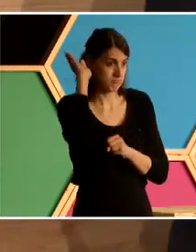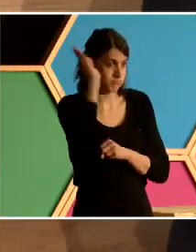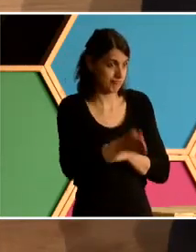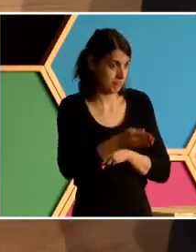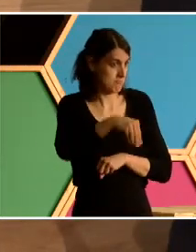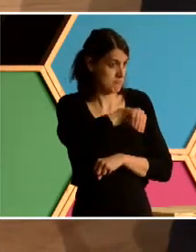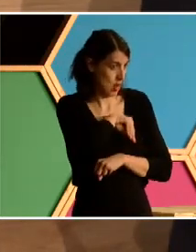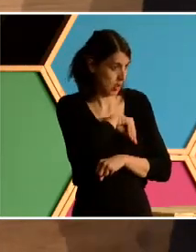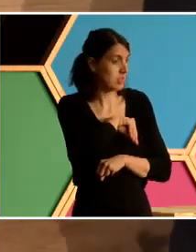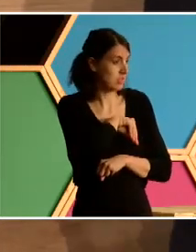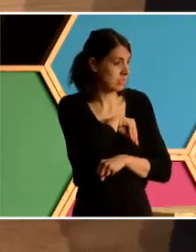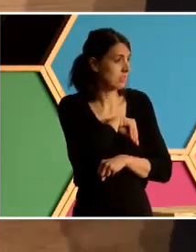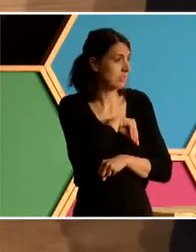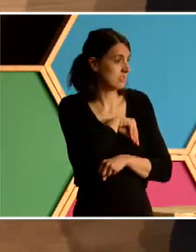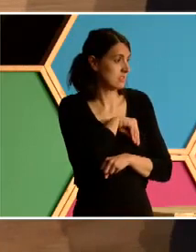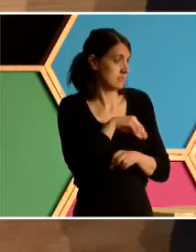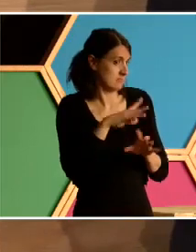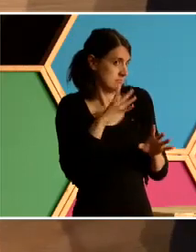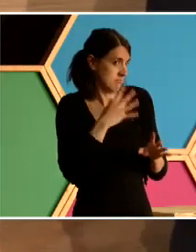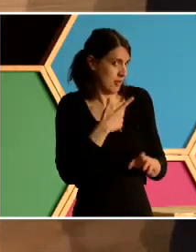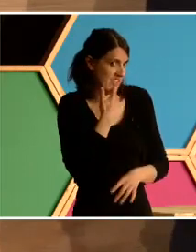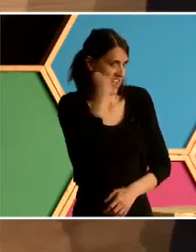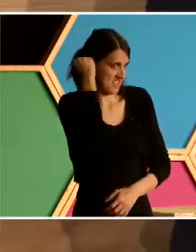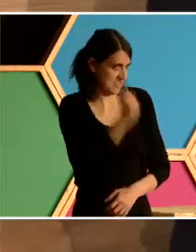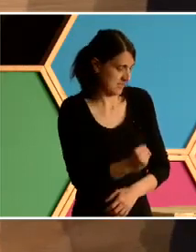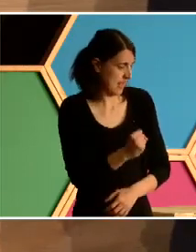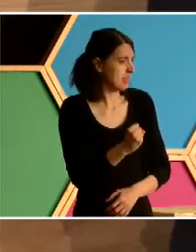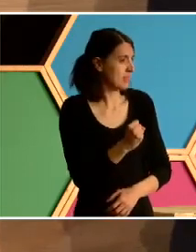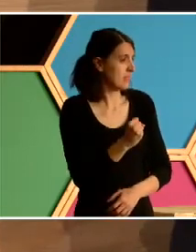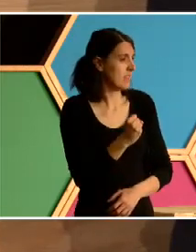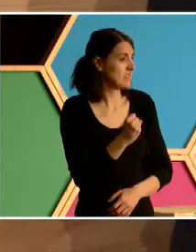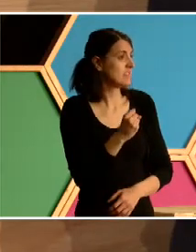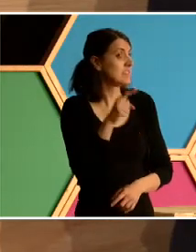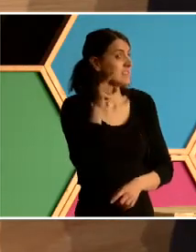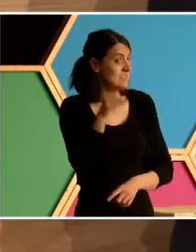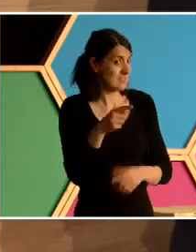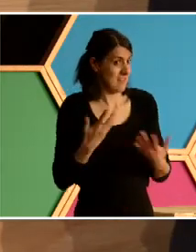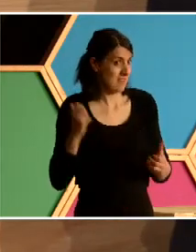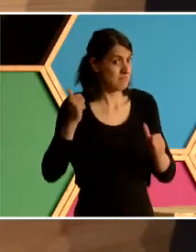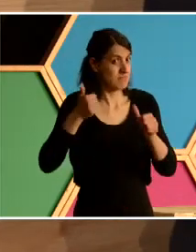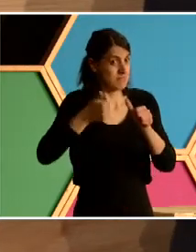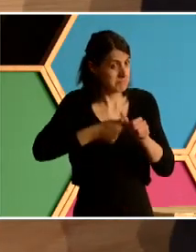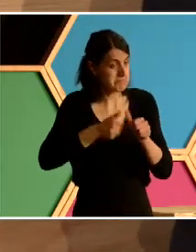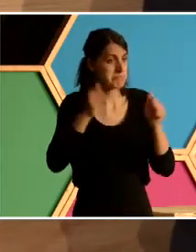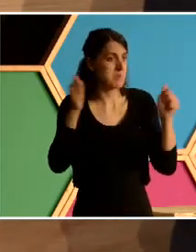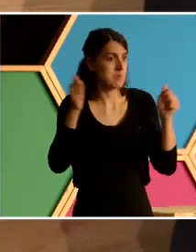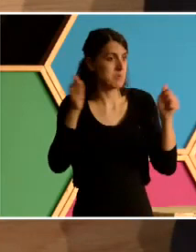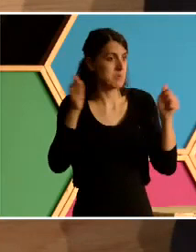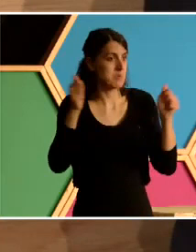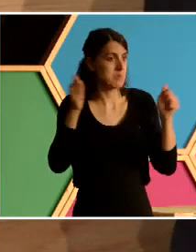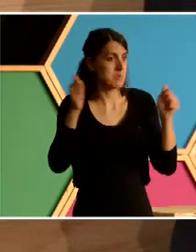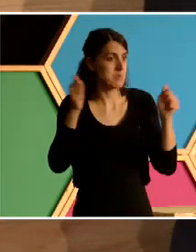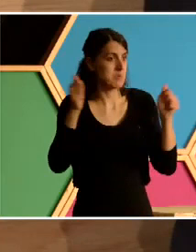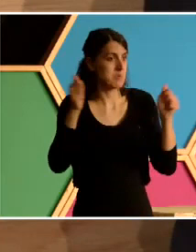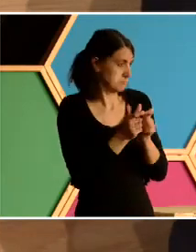entre parèntesis, una pena de mort sempre és un assassinat, les penes de mort decretades i executades disminueixen quantitativament. Però